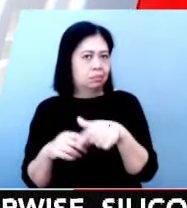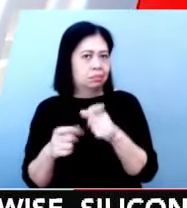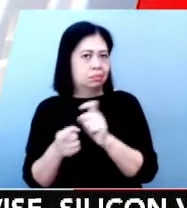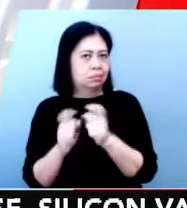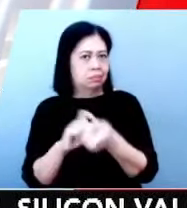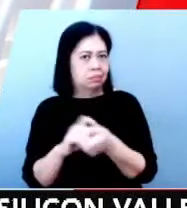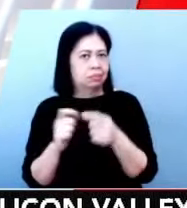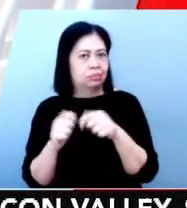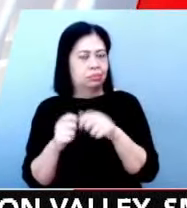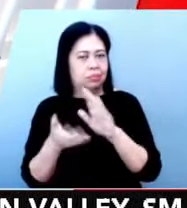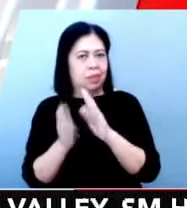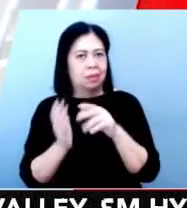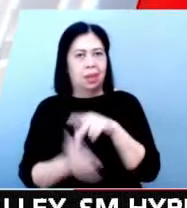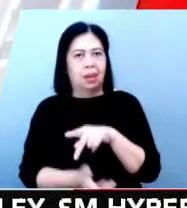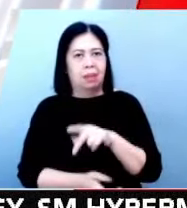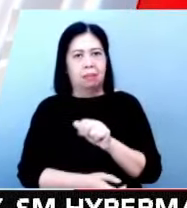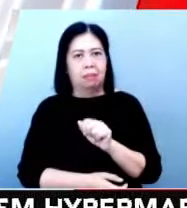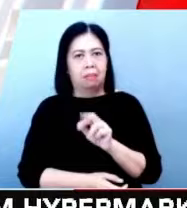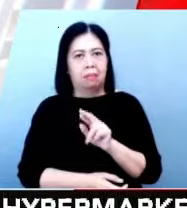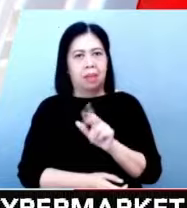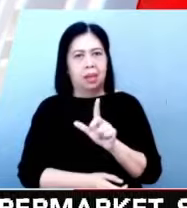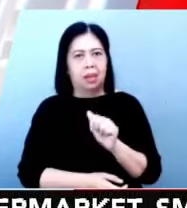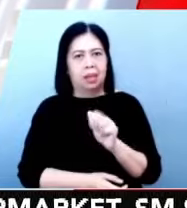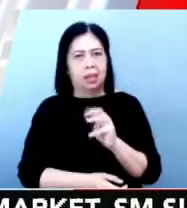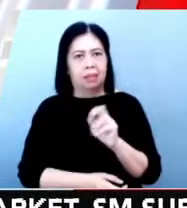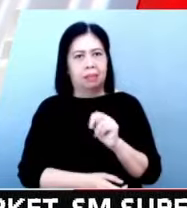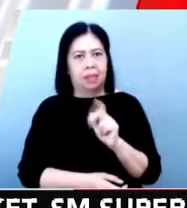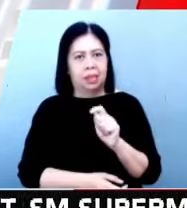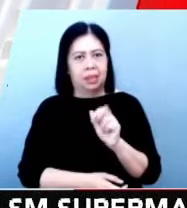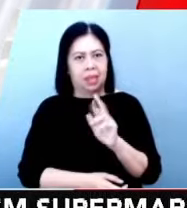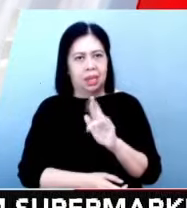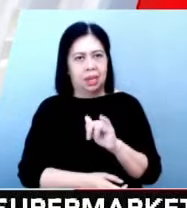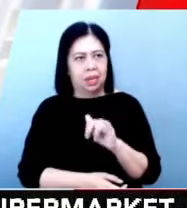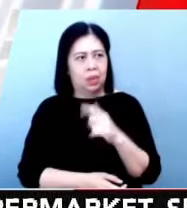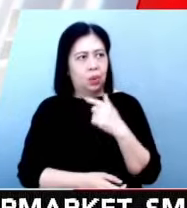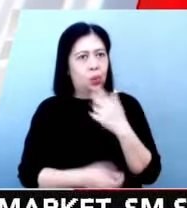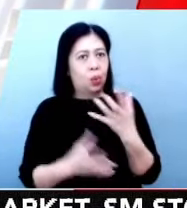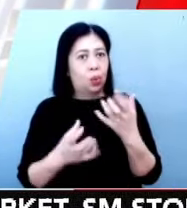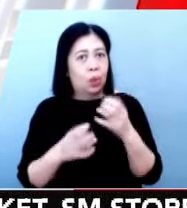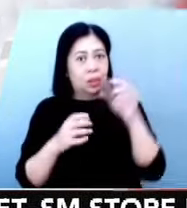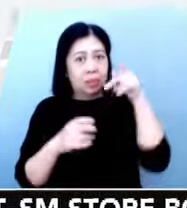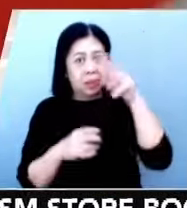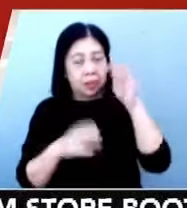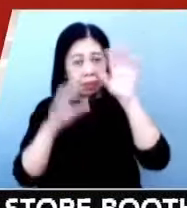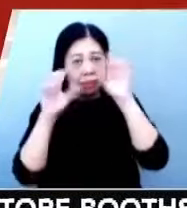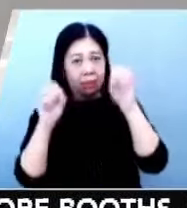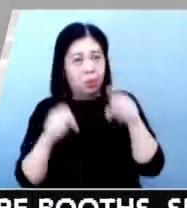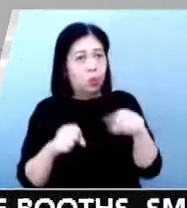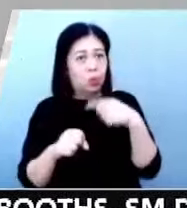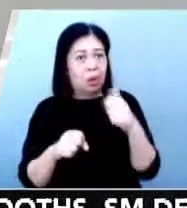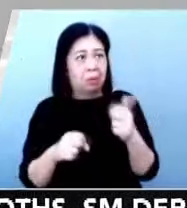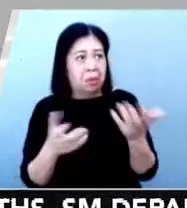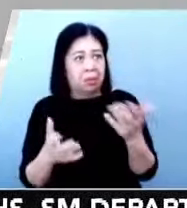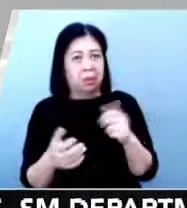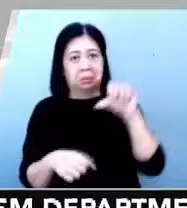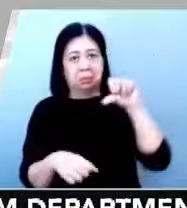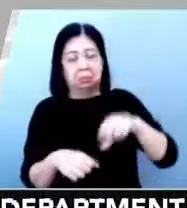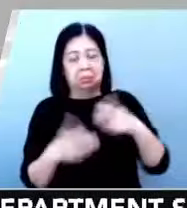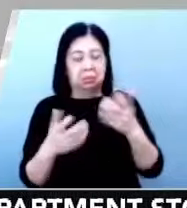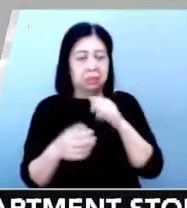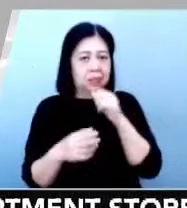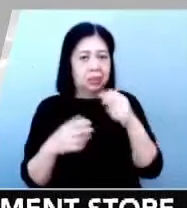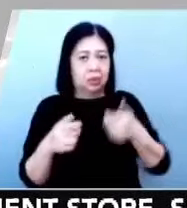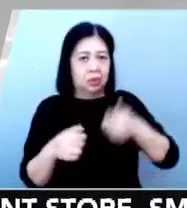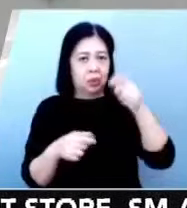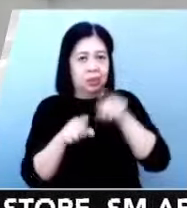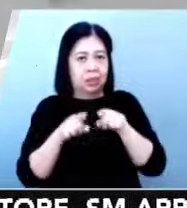tayo. Sino bang gusto mag-prime minister? Yung hindi mananalo bilang Pangulo. Sabi naman ng isa sa mga nagbalangkas